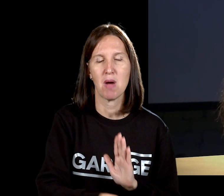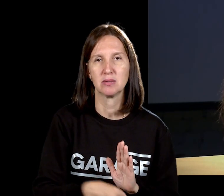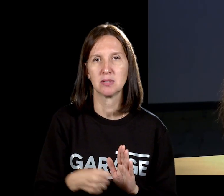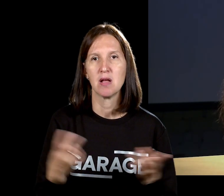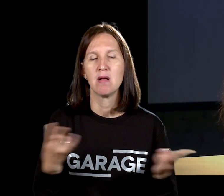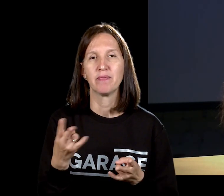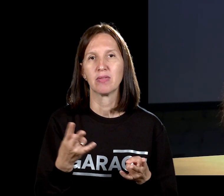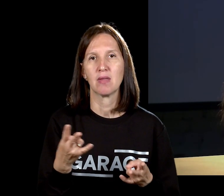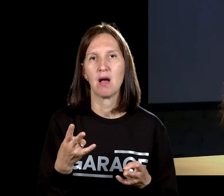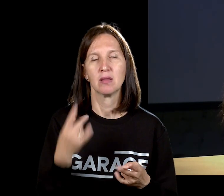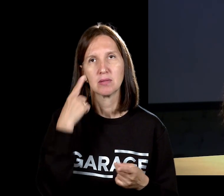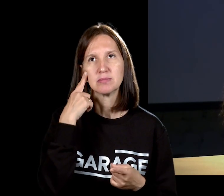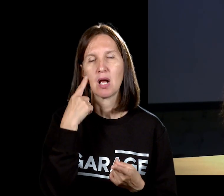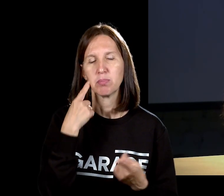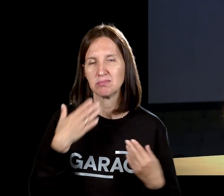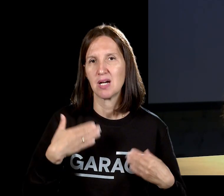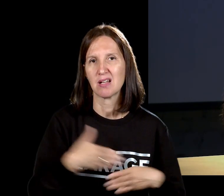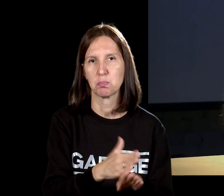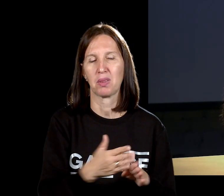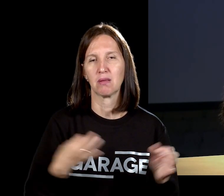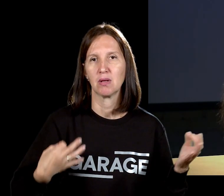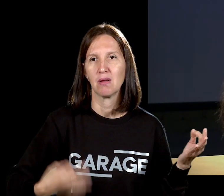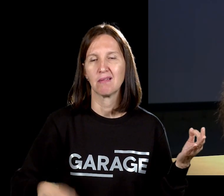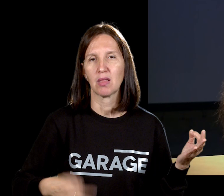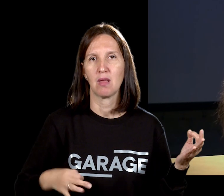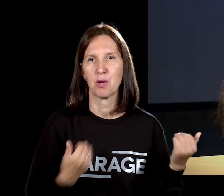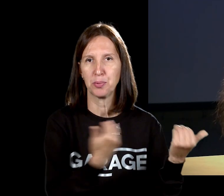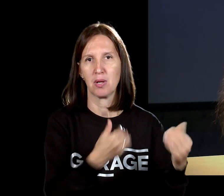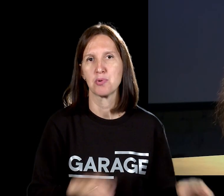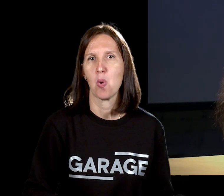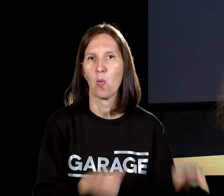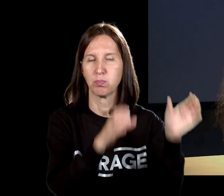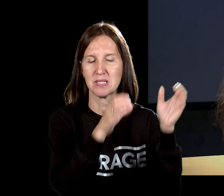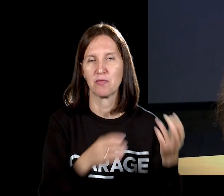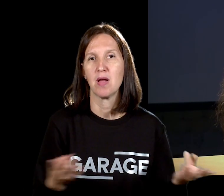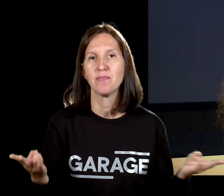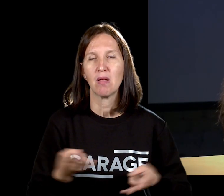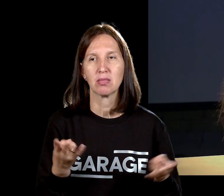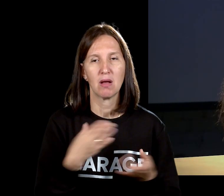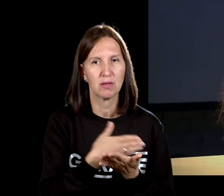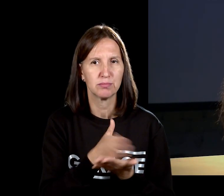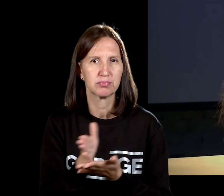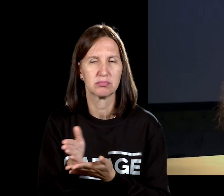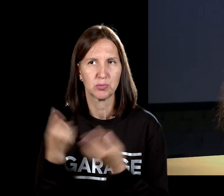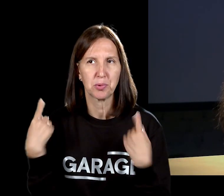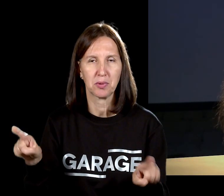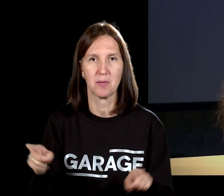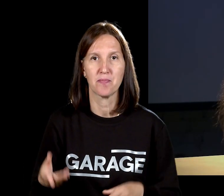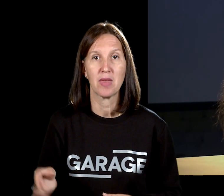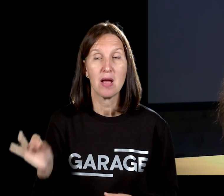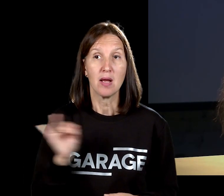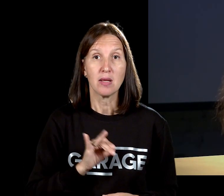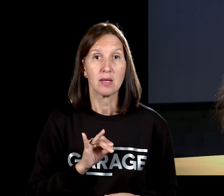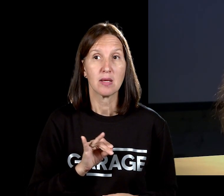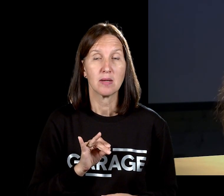надо разбить, наконец, гитару кубистов. Потому что как бы надо заняться чем-то другим. И